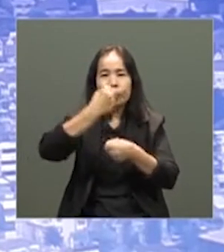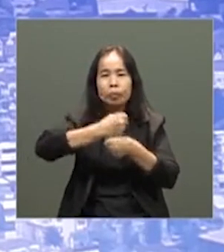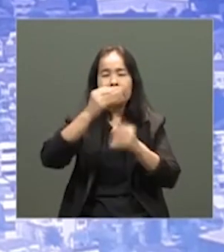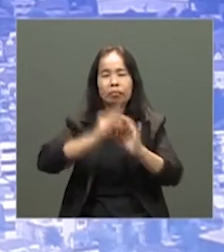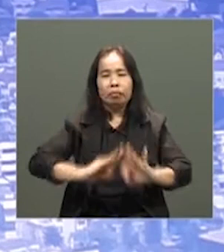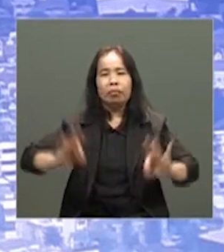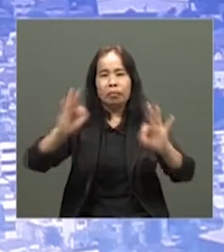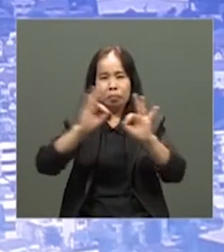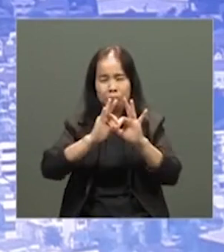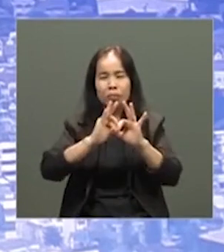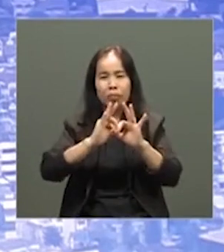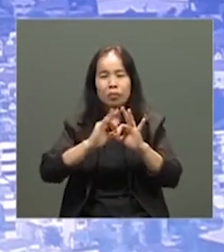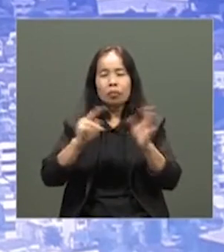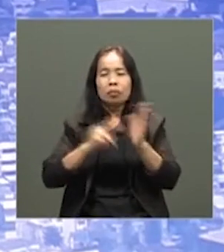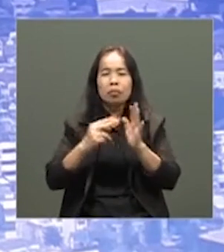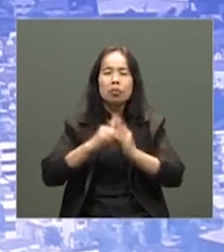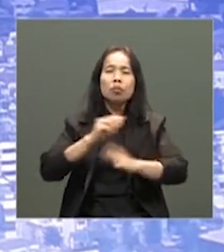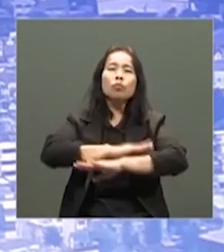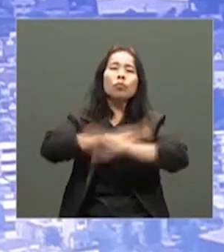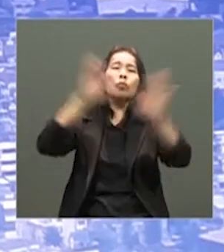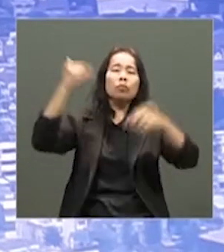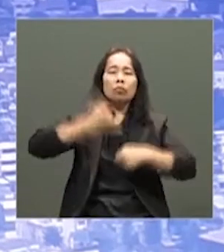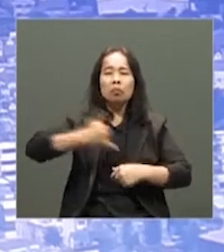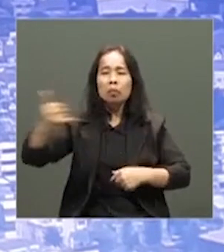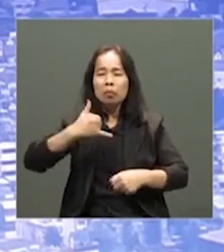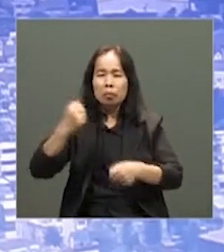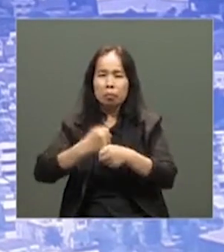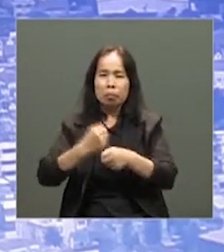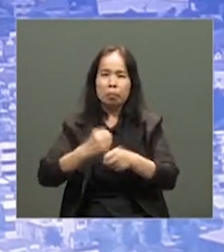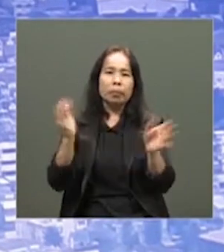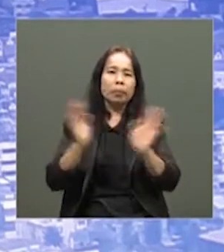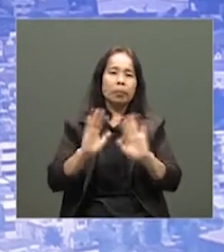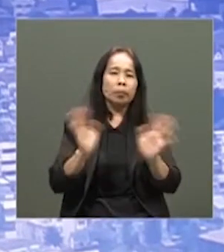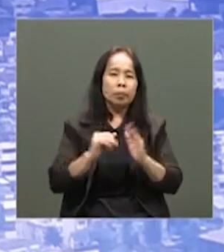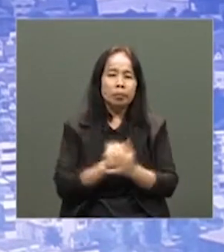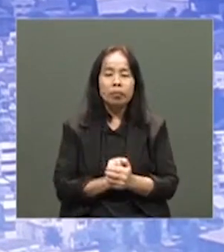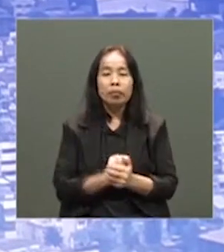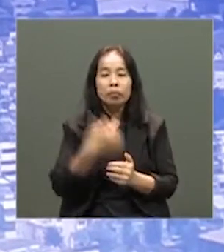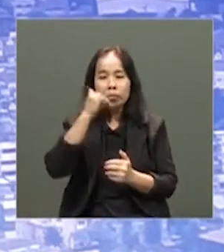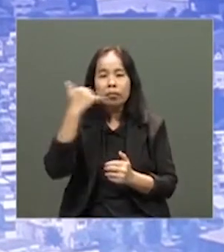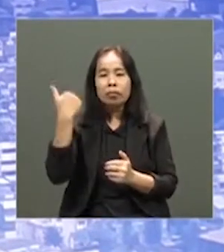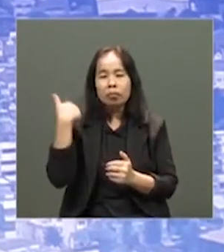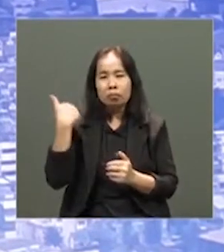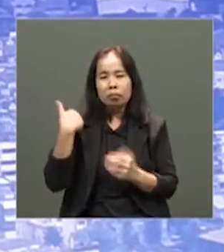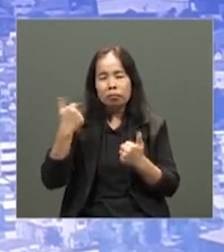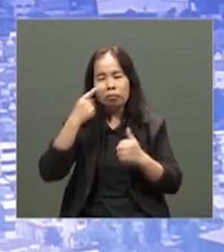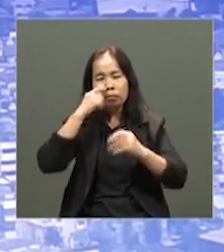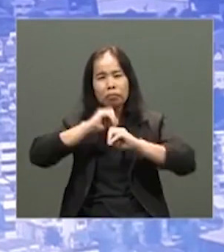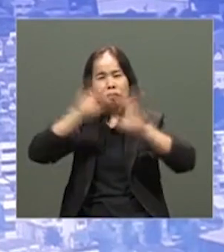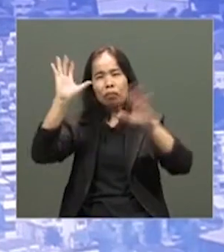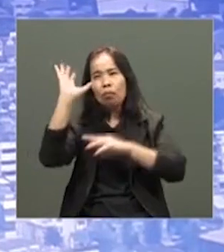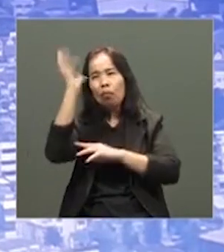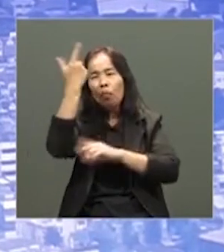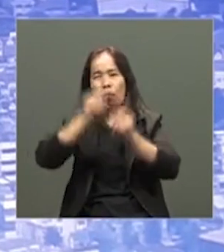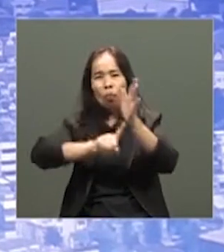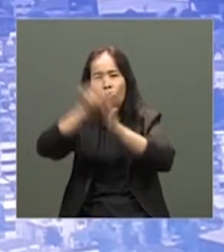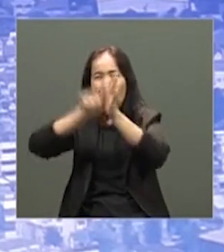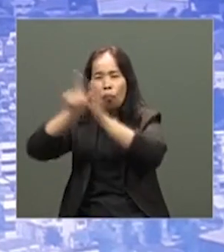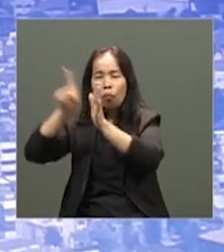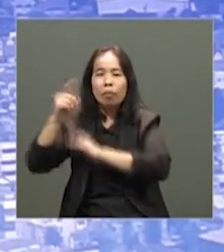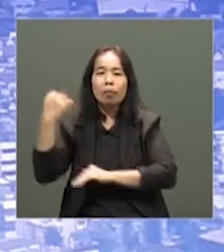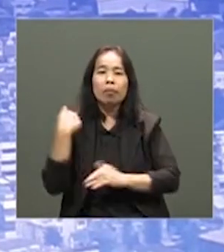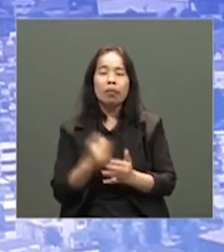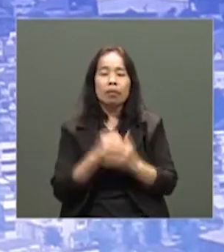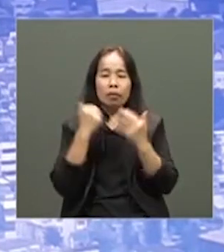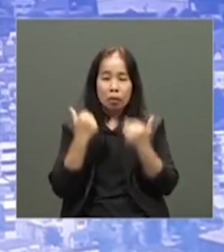การติดเชื้อซึ่งเป็นเส้นพุ่งตรงขึ้นไปเนี่ยเส้นชันอยู่ของทั่วโลกนะครับสิ่งที่เรา